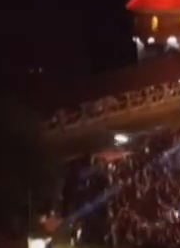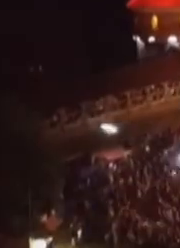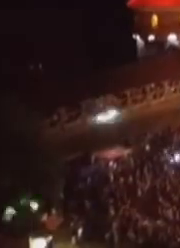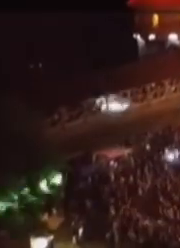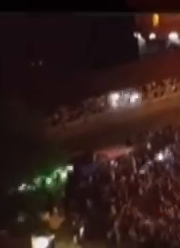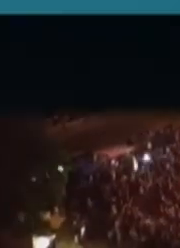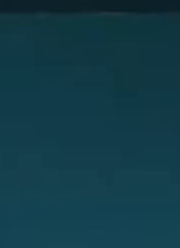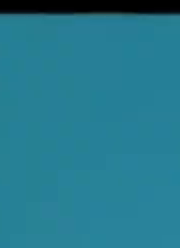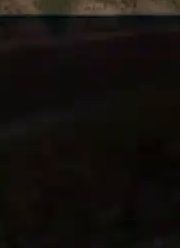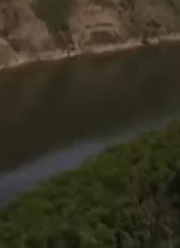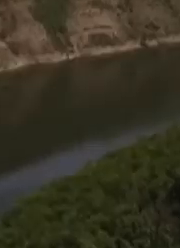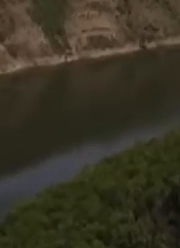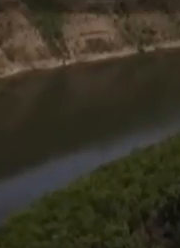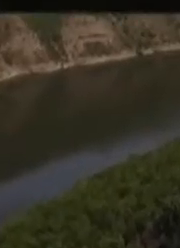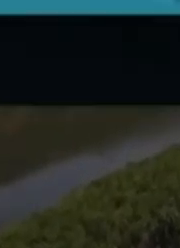Музика